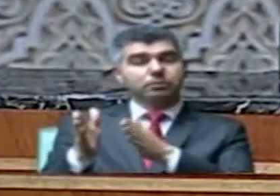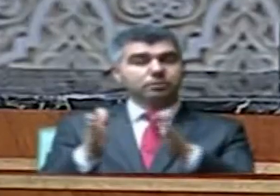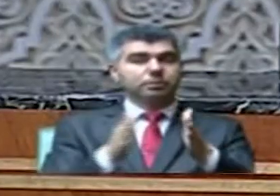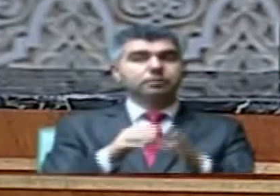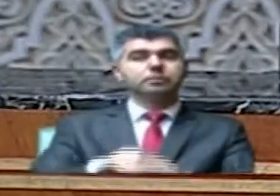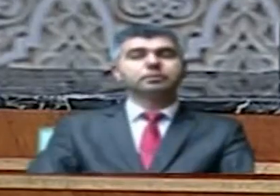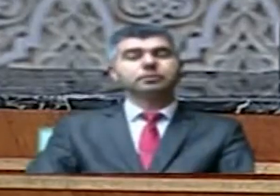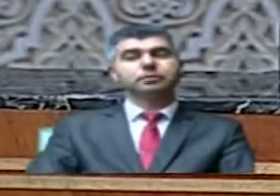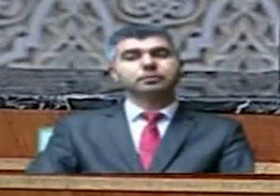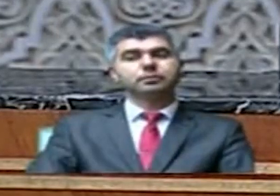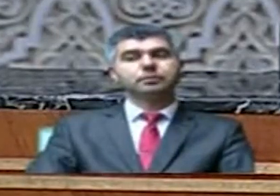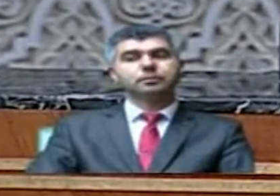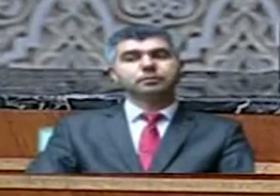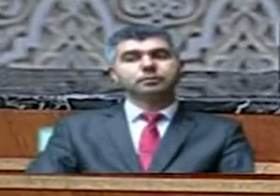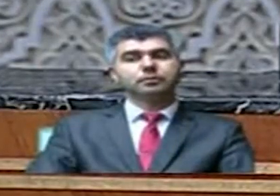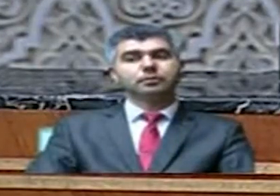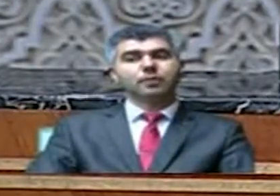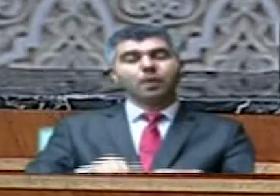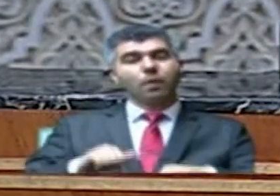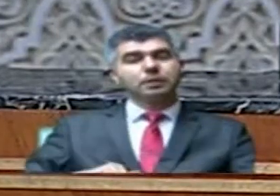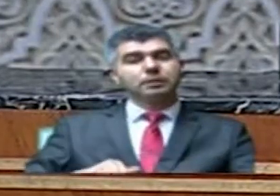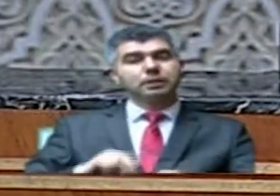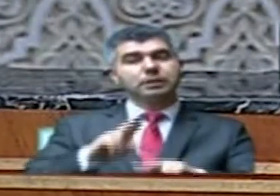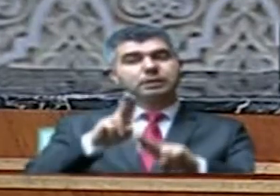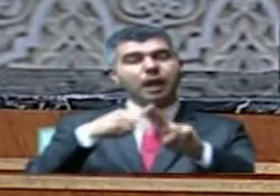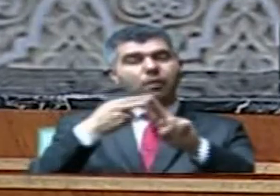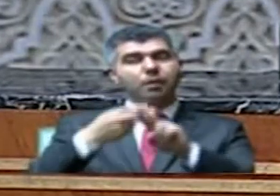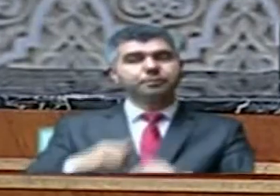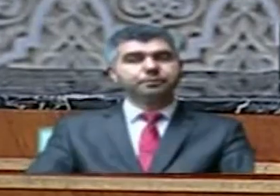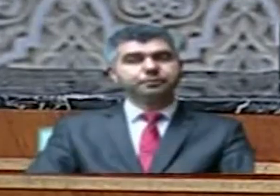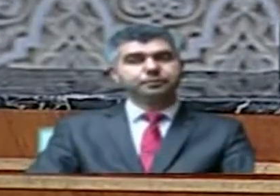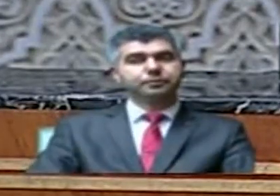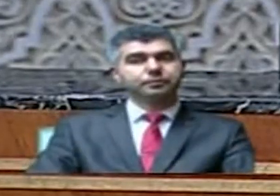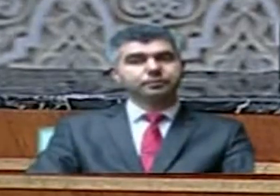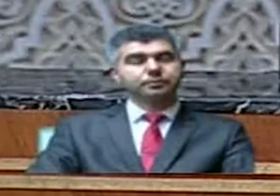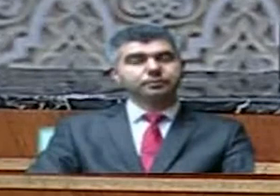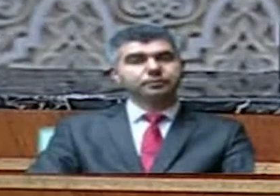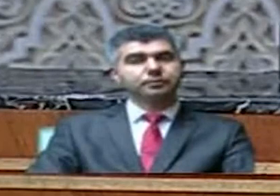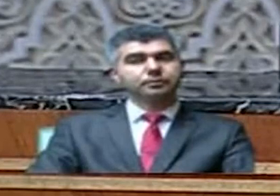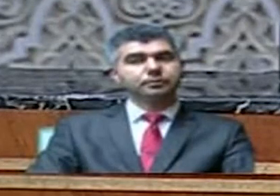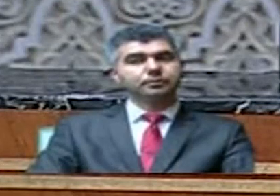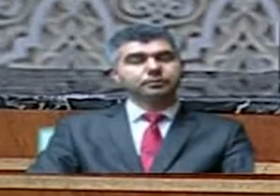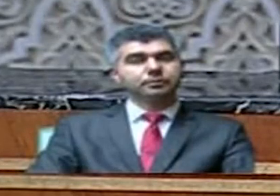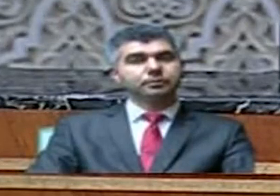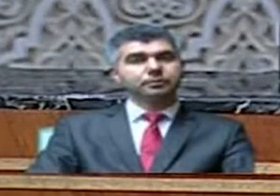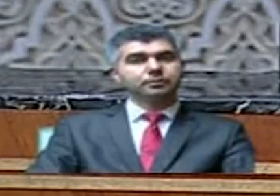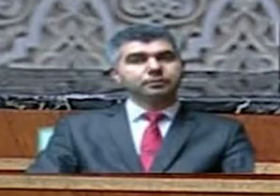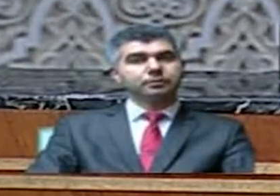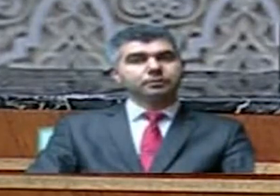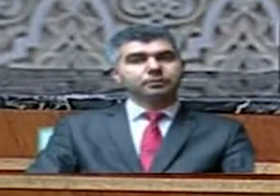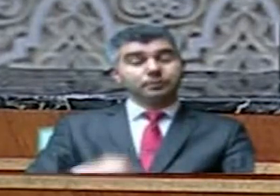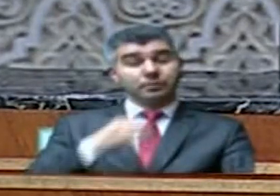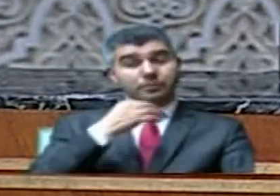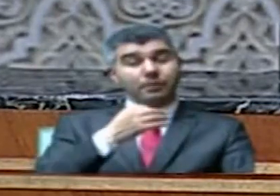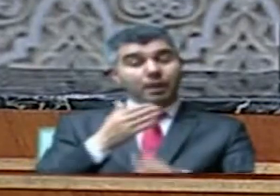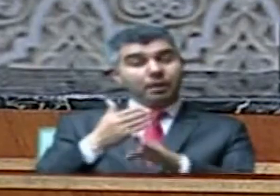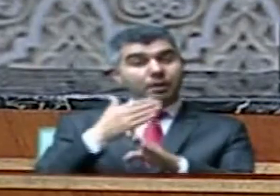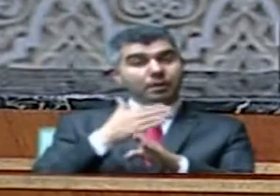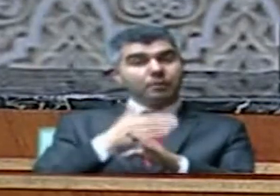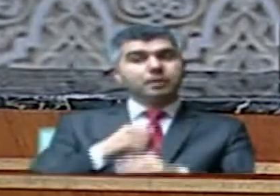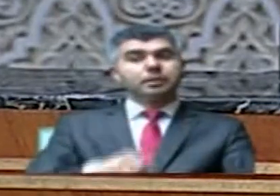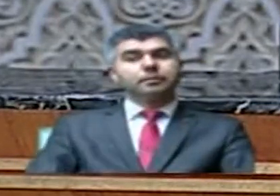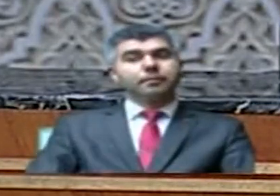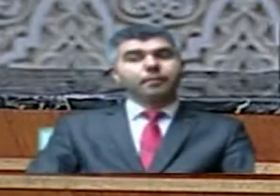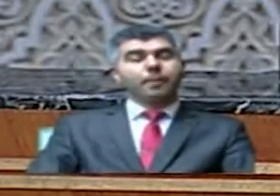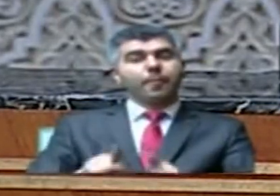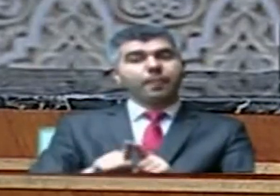شكرا الكلمه للسيده كاتبه الدوله في اطار التعقيب. اذا بحال اللي قلت